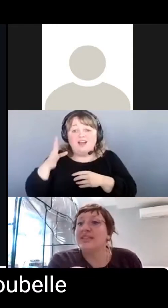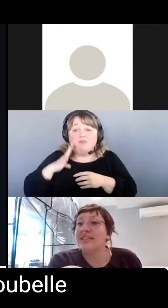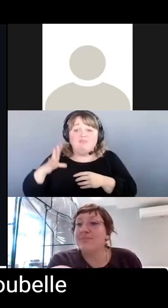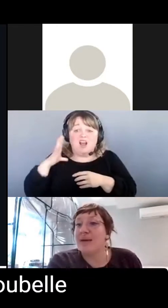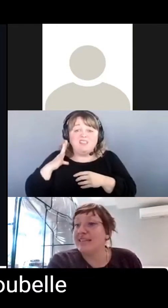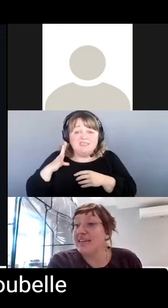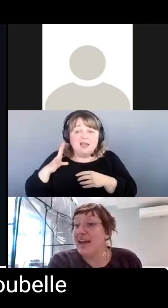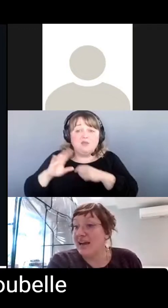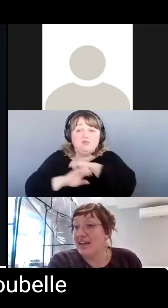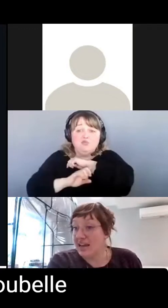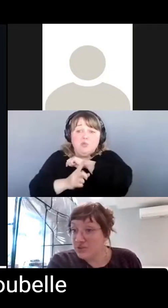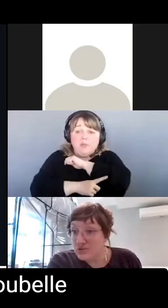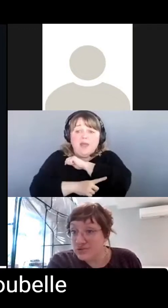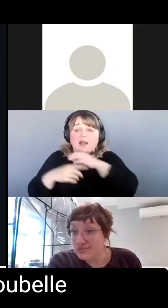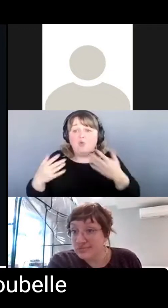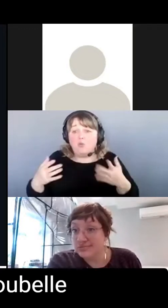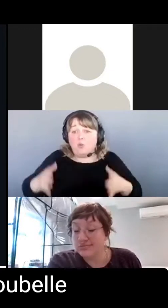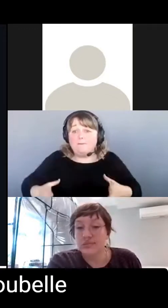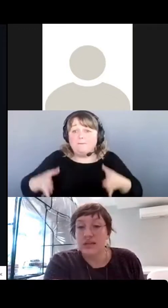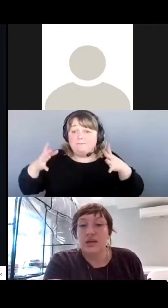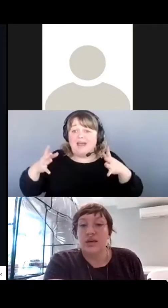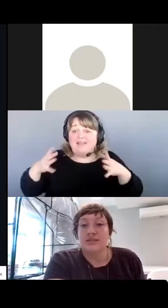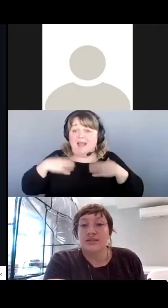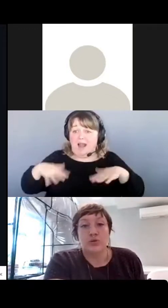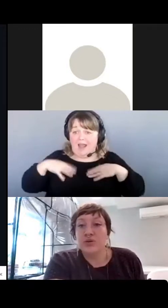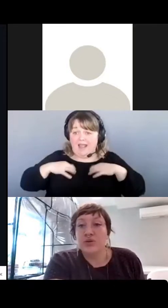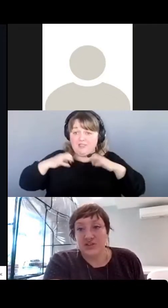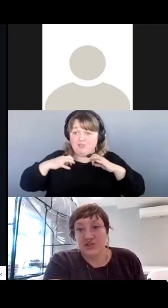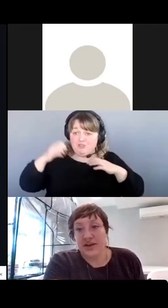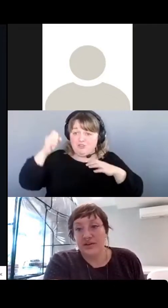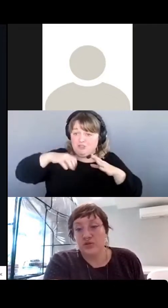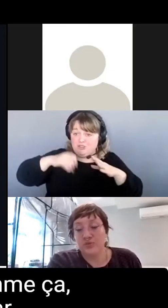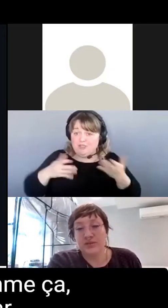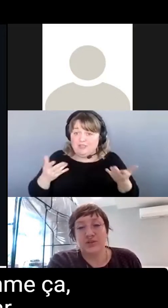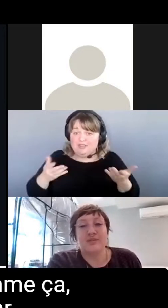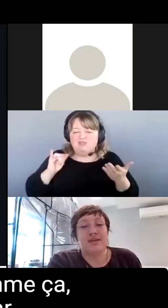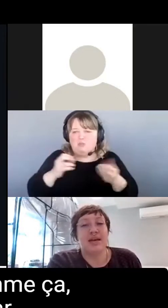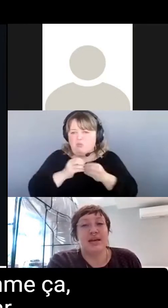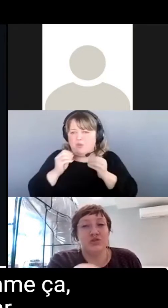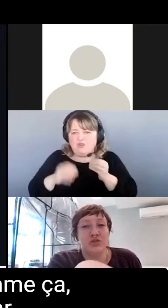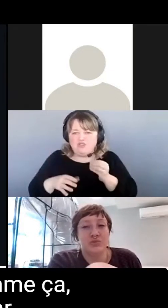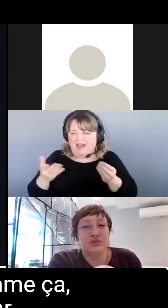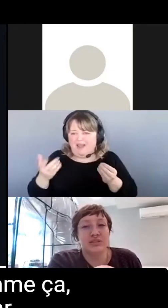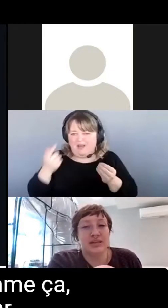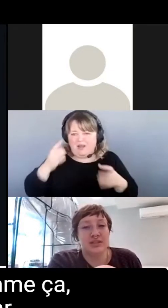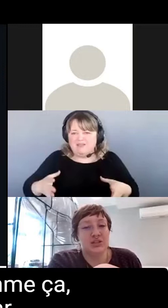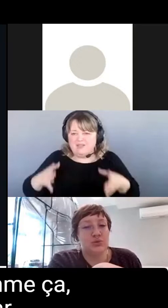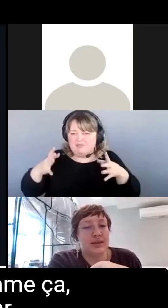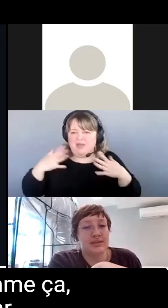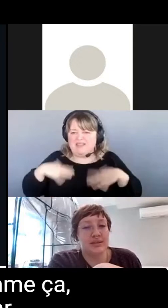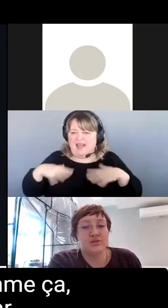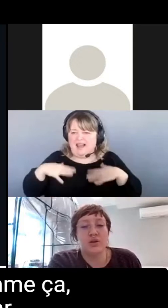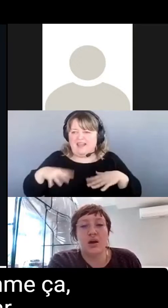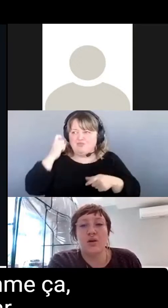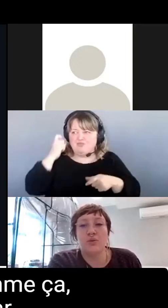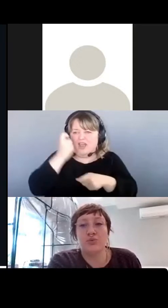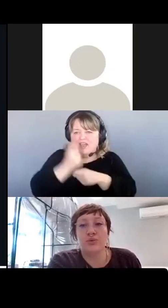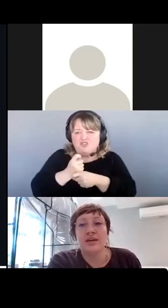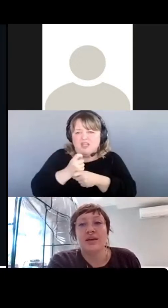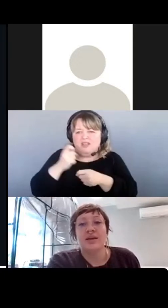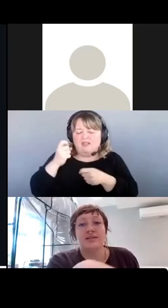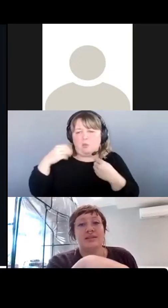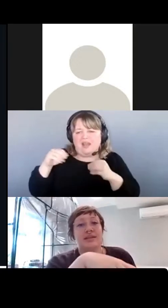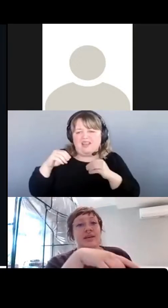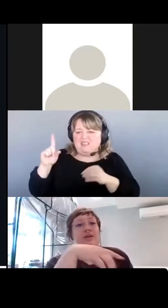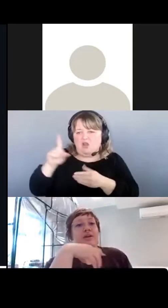ou des paniers à linge. Ça ne coûte pas très cher. Je pense que des paniers à linge comme ça s'achète au magasin du dollar.